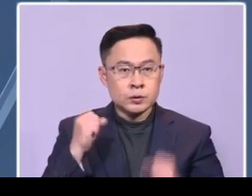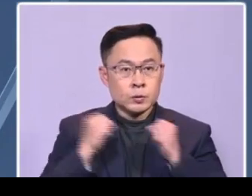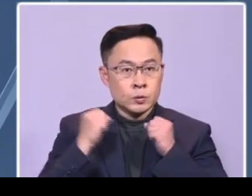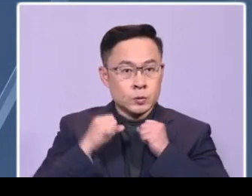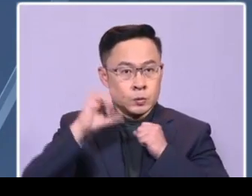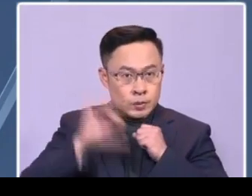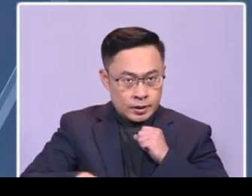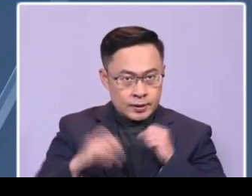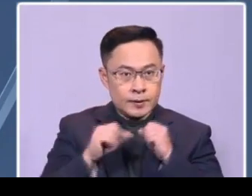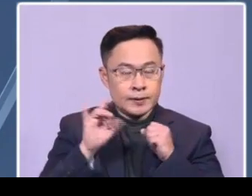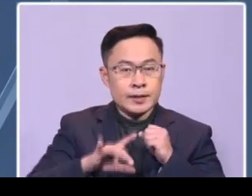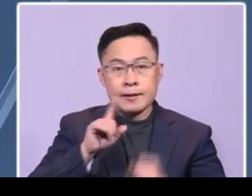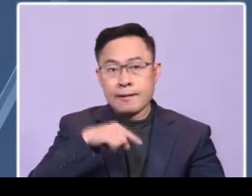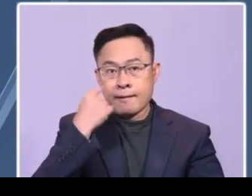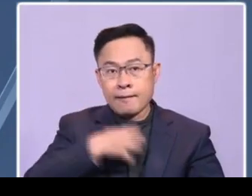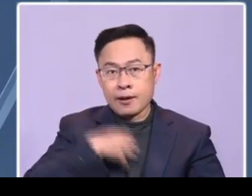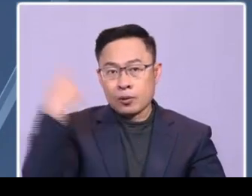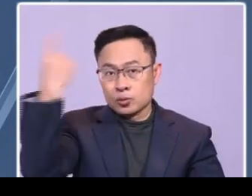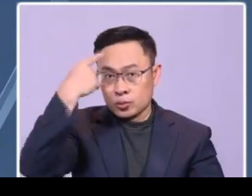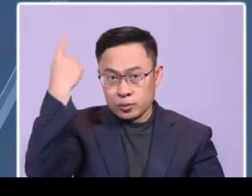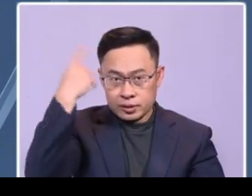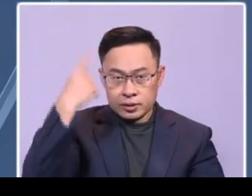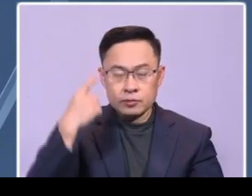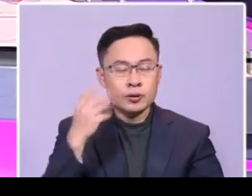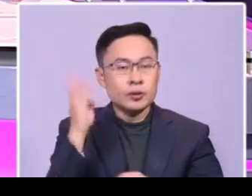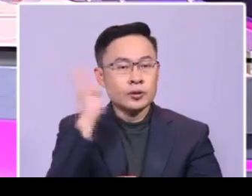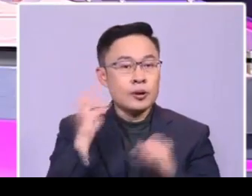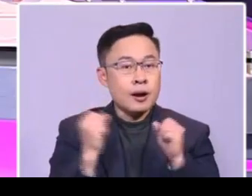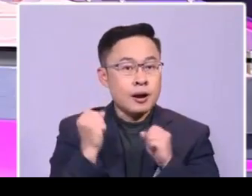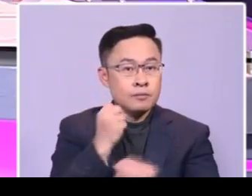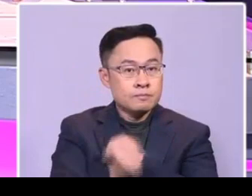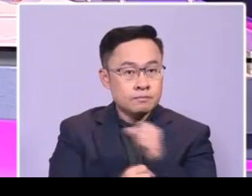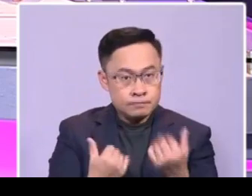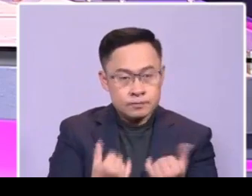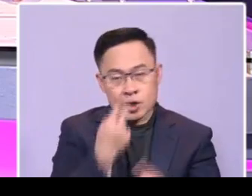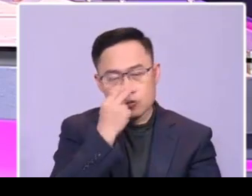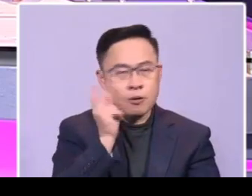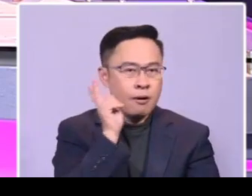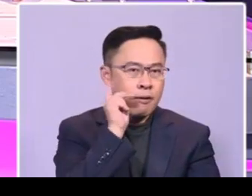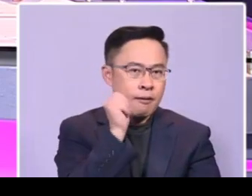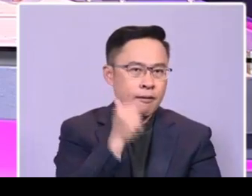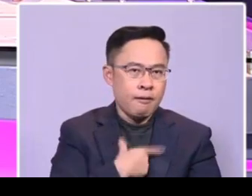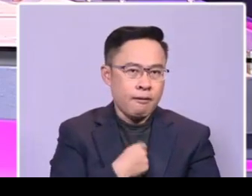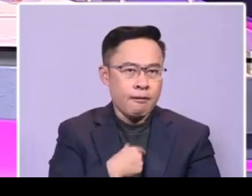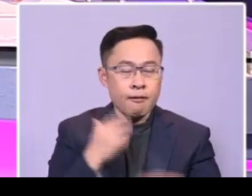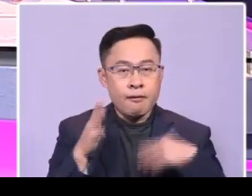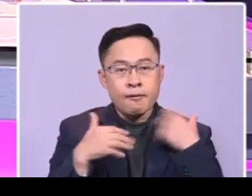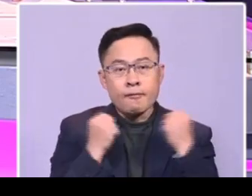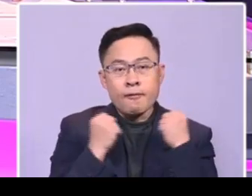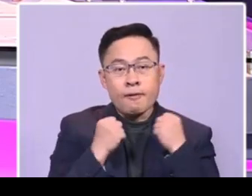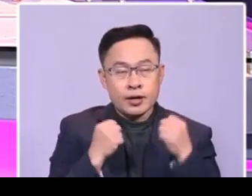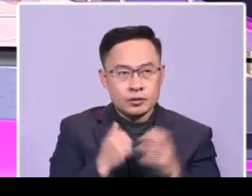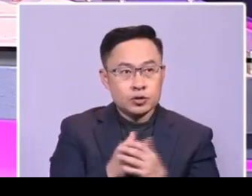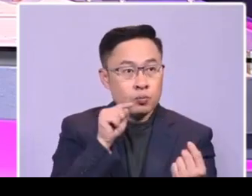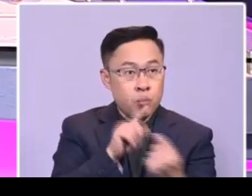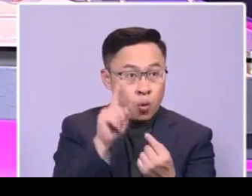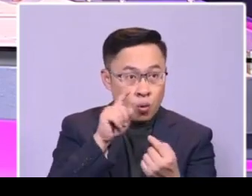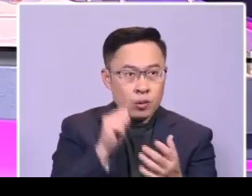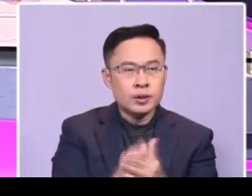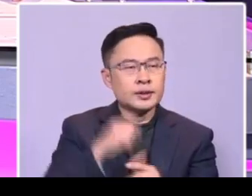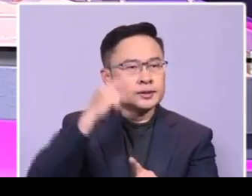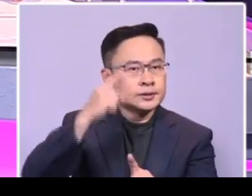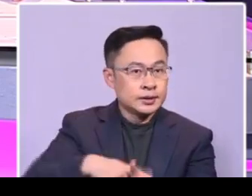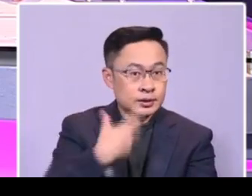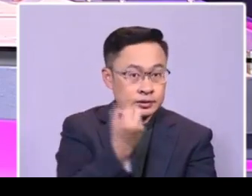นะครับคุณผู้ชมครับใครที่วางแผนจะเดินทางท่องเที่ยวในช่วงปลายปีนี้ก็ถือว่าน่าจะเป็นข่าวดีนะครับแล้วก็ช่วงที่เย็นที่สุดย้ำว่าเป็นช่วง